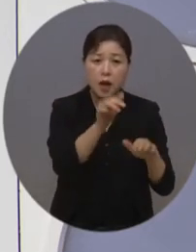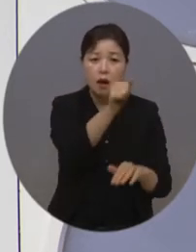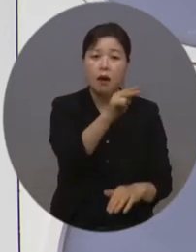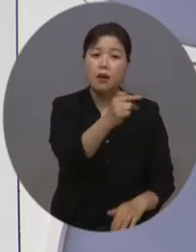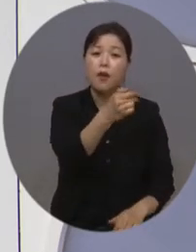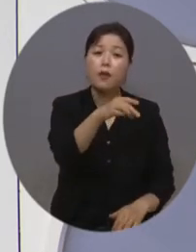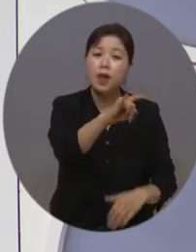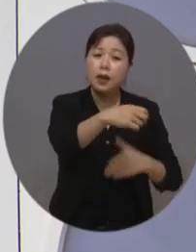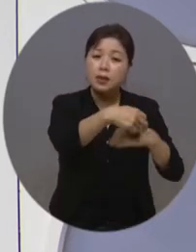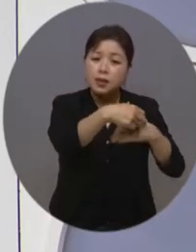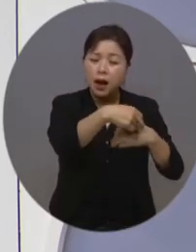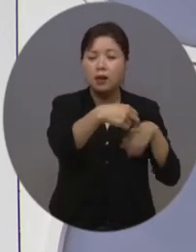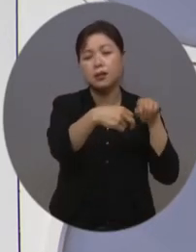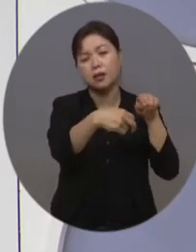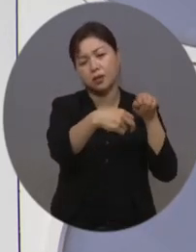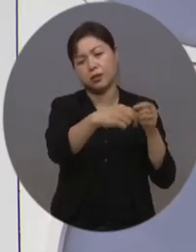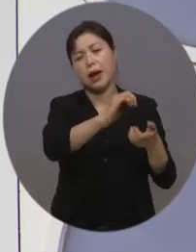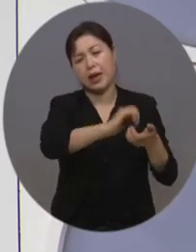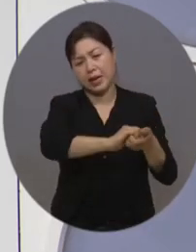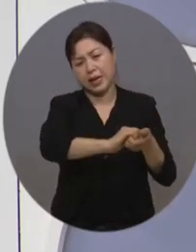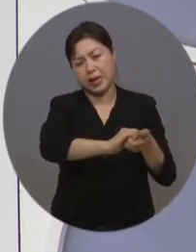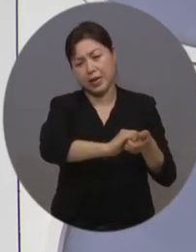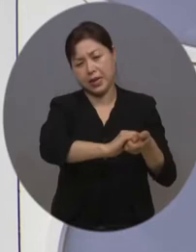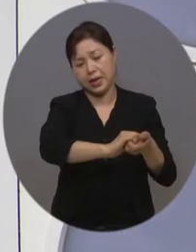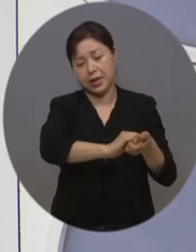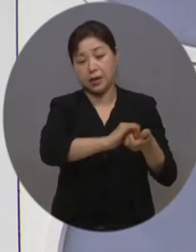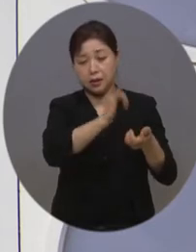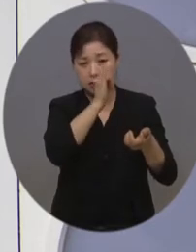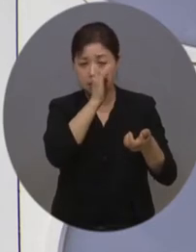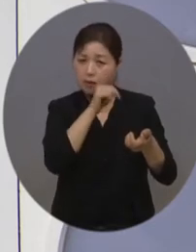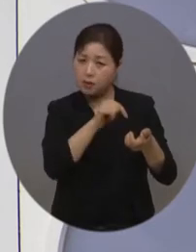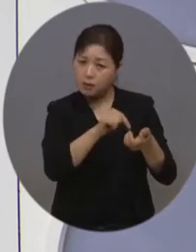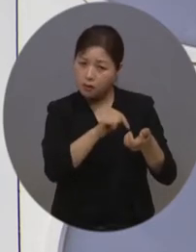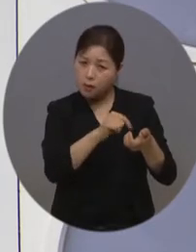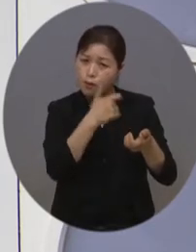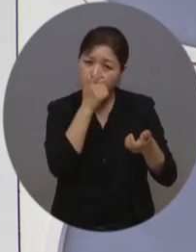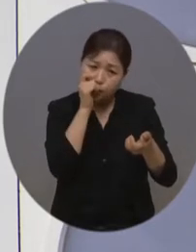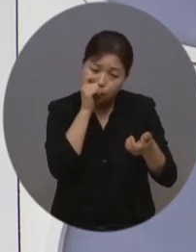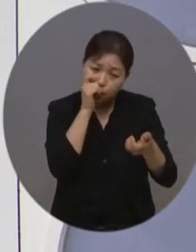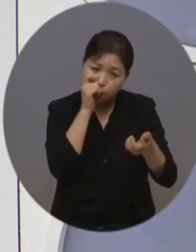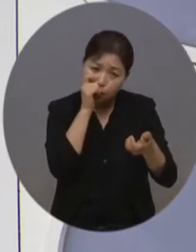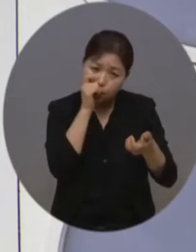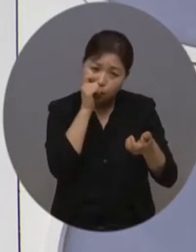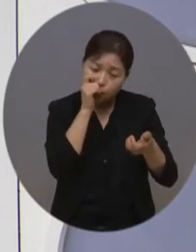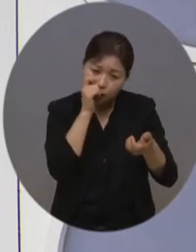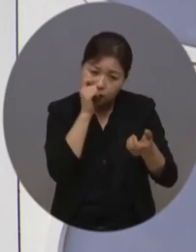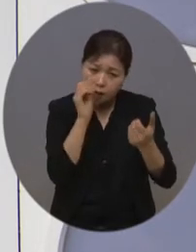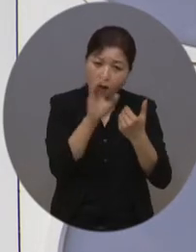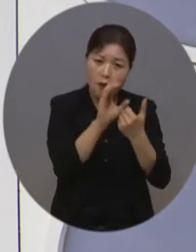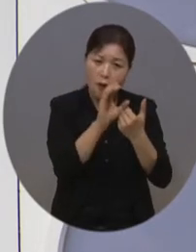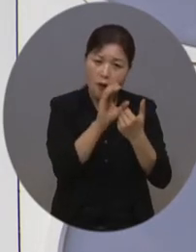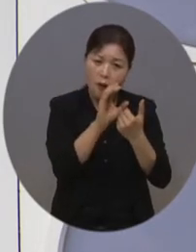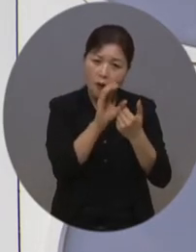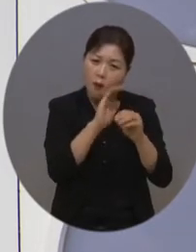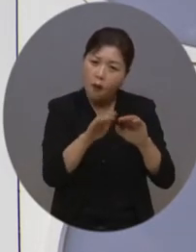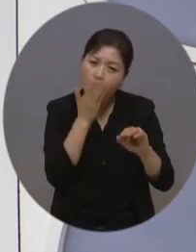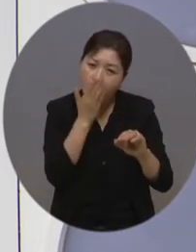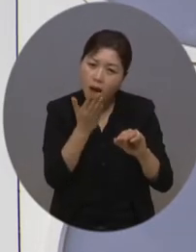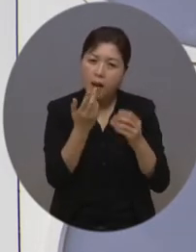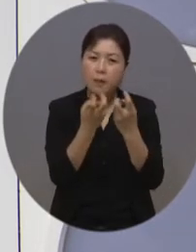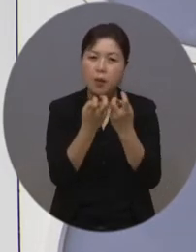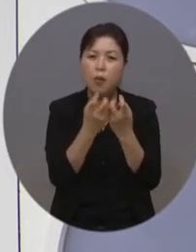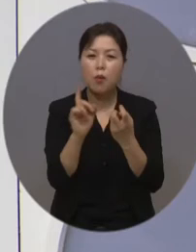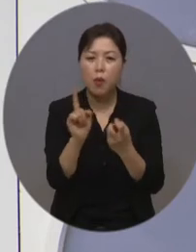여기에는. 그러면 이제 이 현대의학을 정말 보완할 수 있는 의학이 뭐겠느냐. 그게 이제 자연의학이라고 이야기를